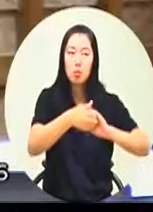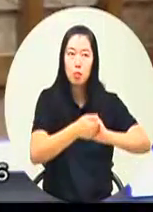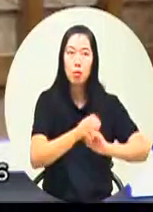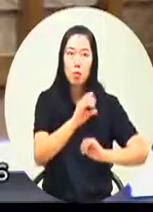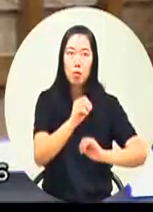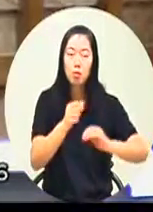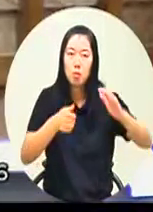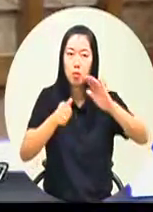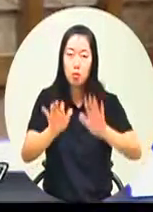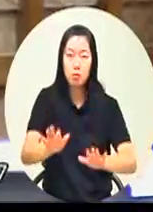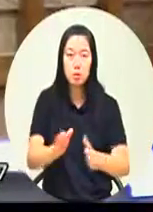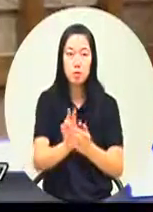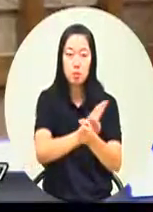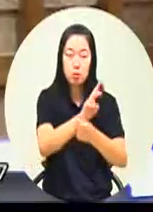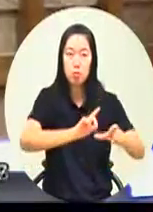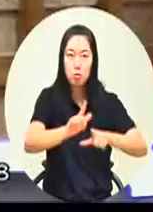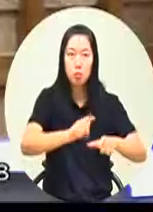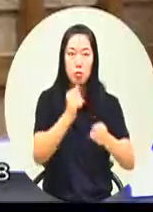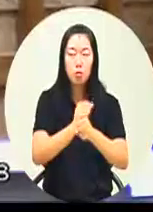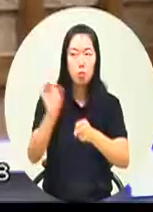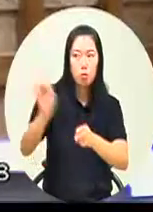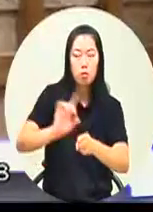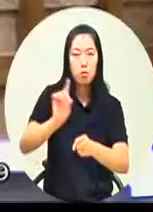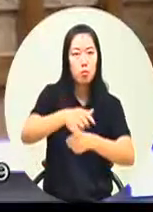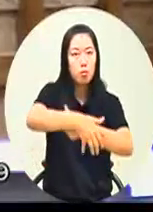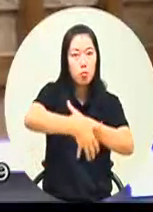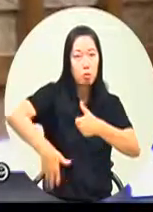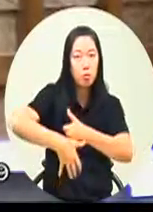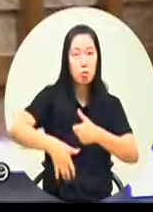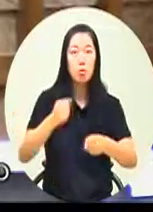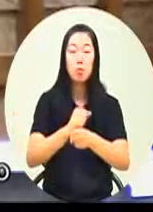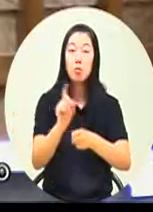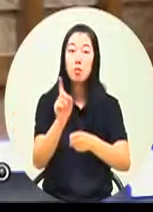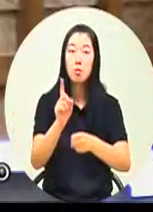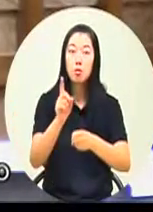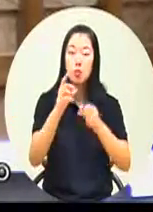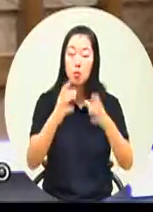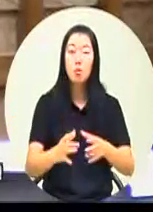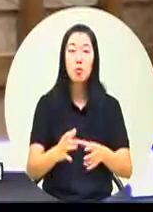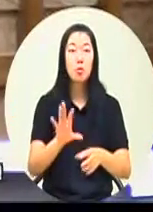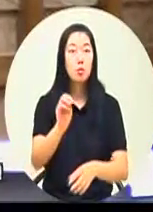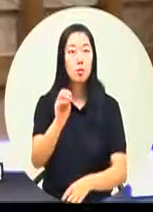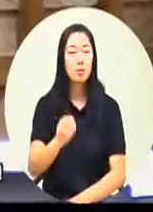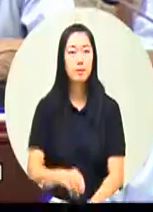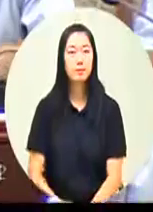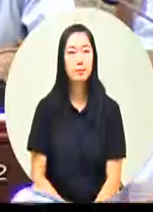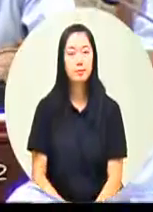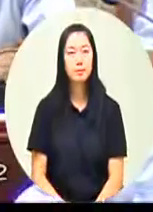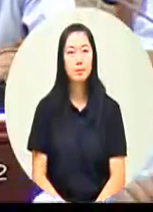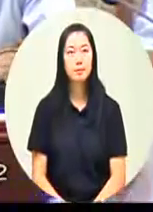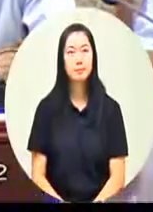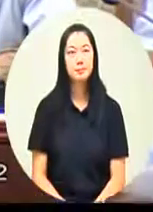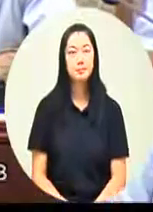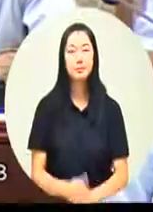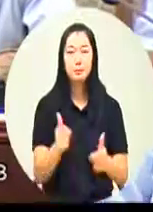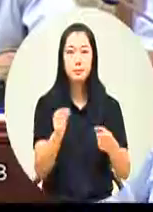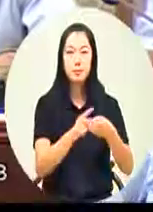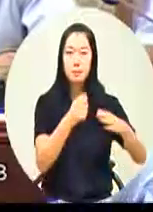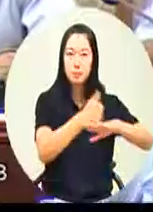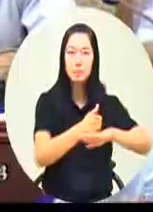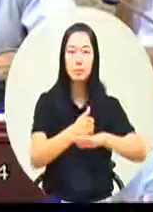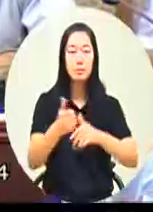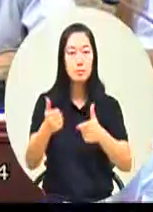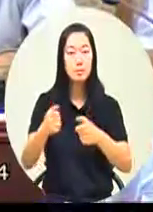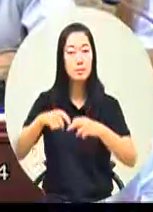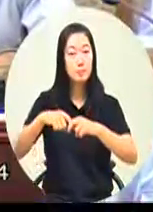林门是要用什么系统来做？ 嗯，捷运局吴局长请答复。 感谢主席，感谢李议